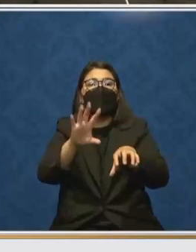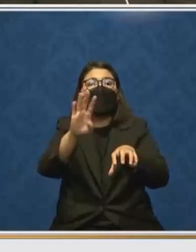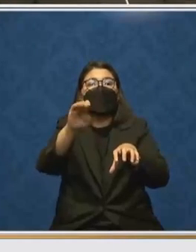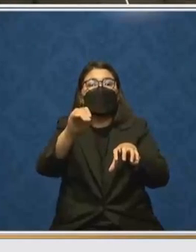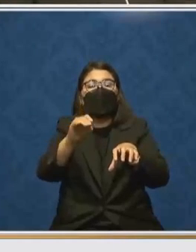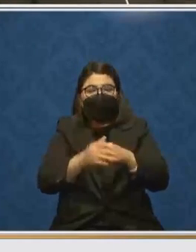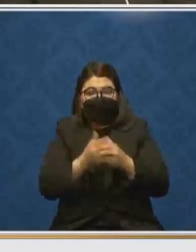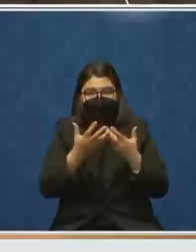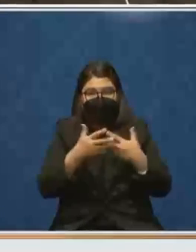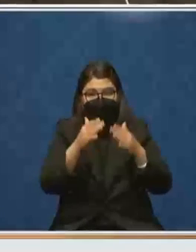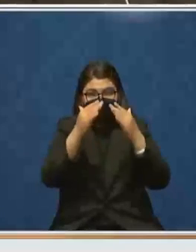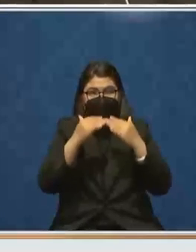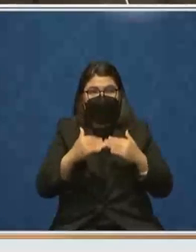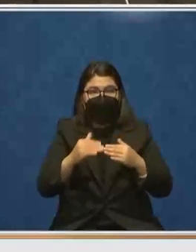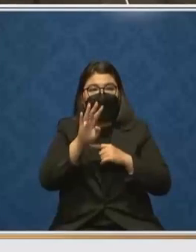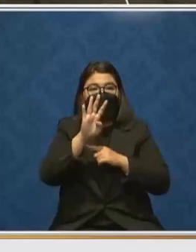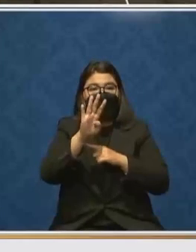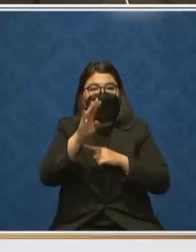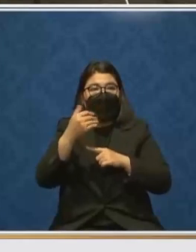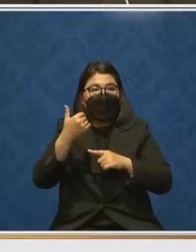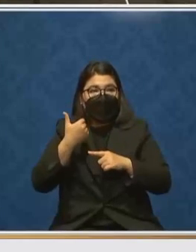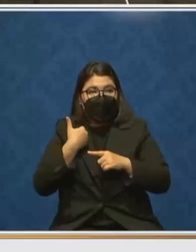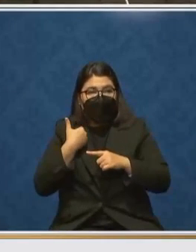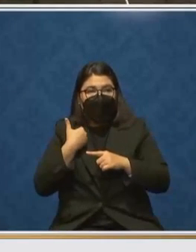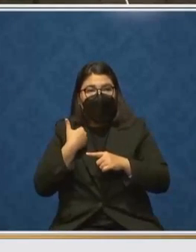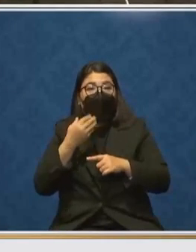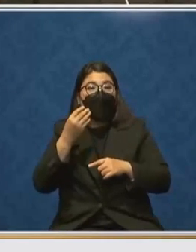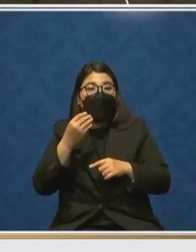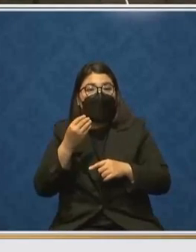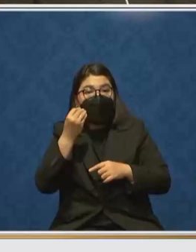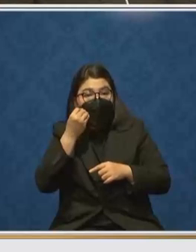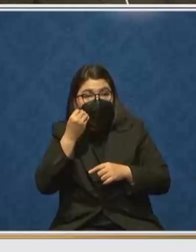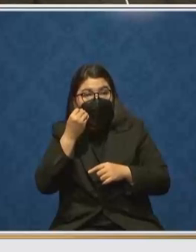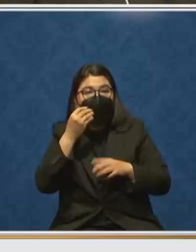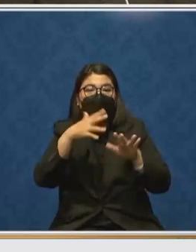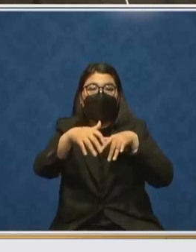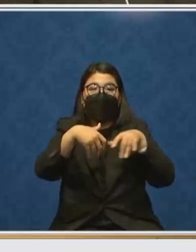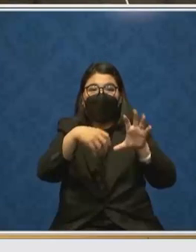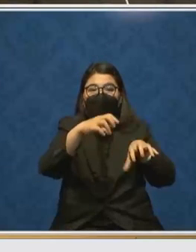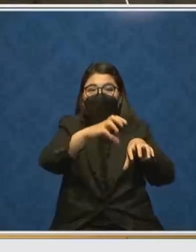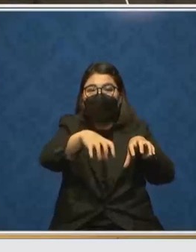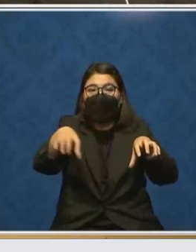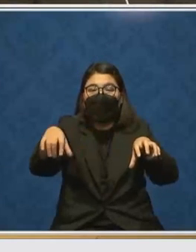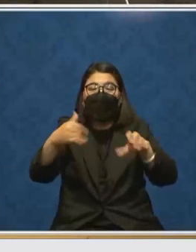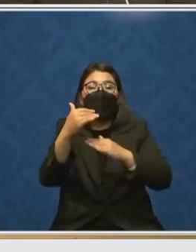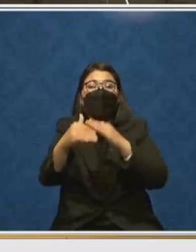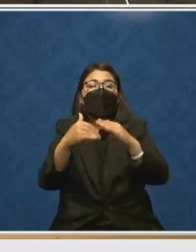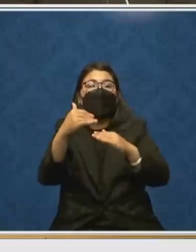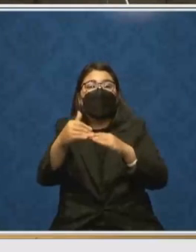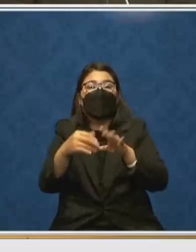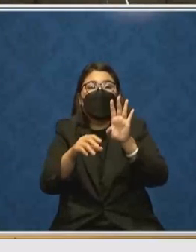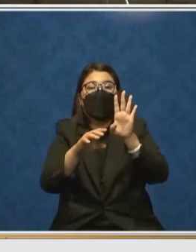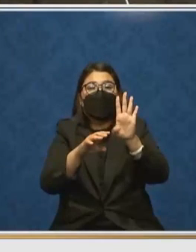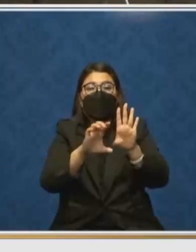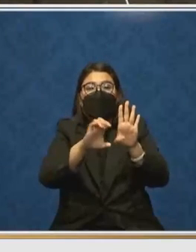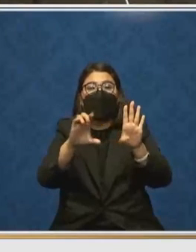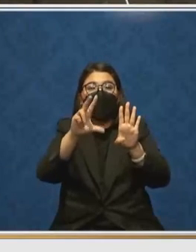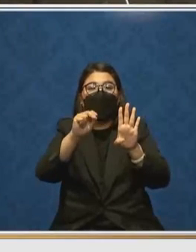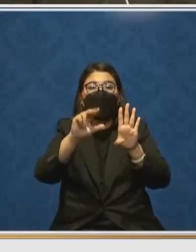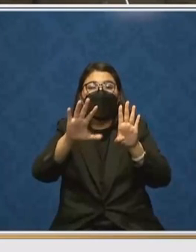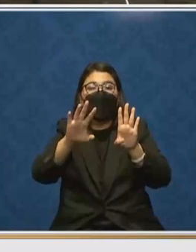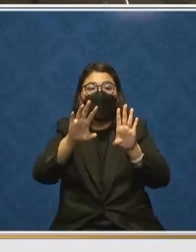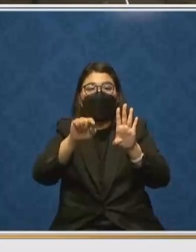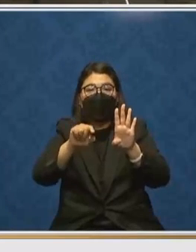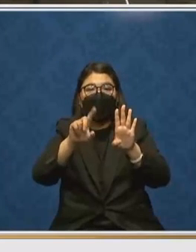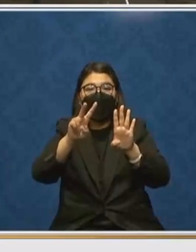4. การพัฒนาพื้นที่และเมืองน่าอยู่อัจฉริยะงบประมาณ 7,435.2 ล้านบาทเพื่อพั